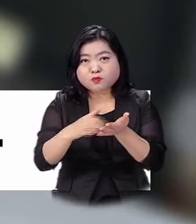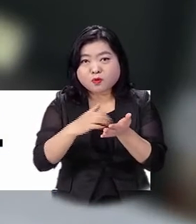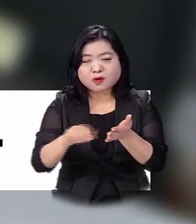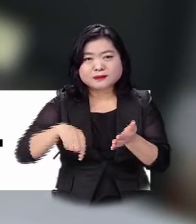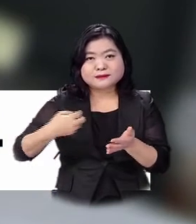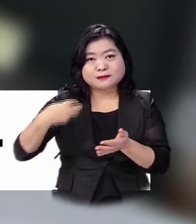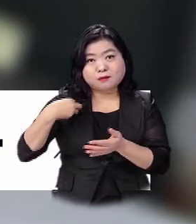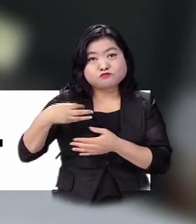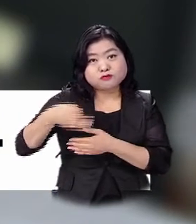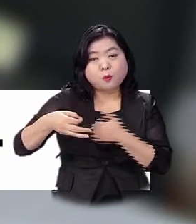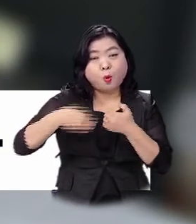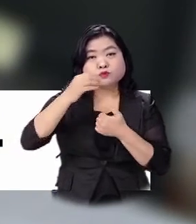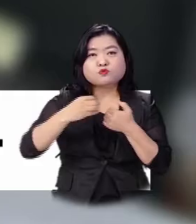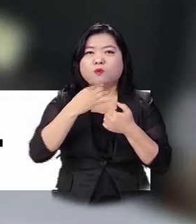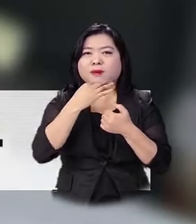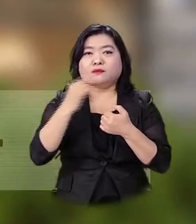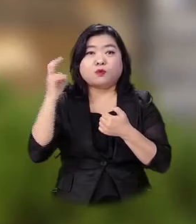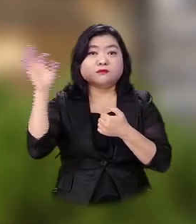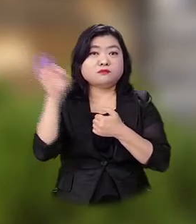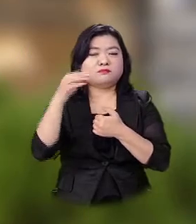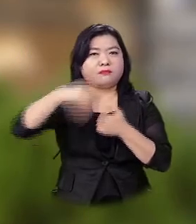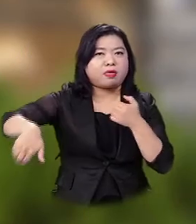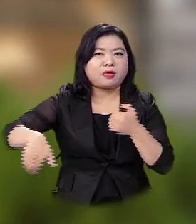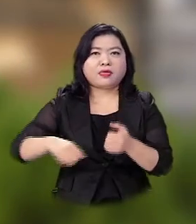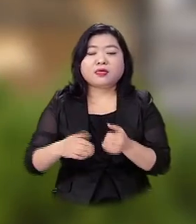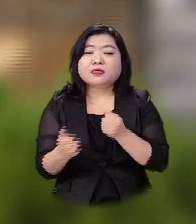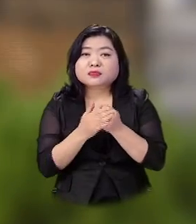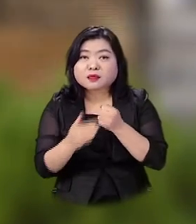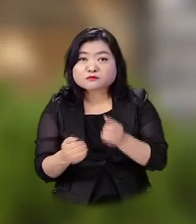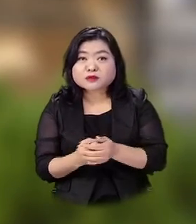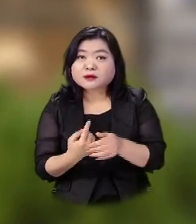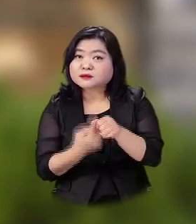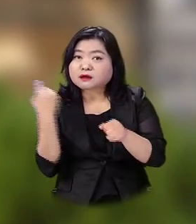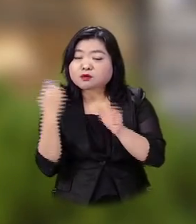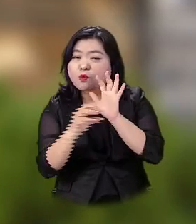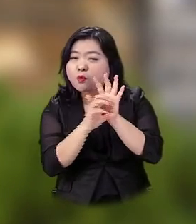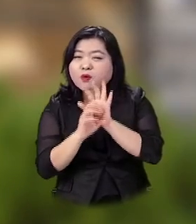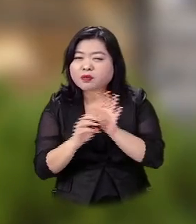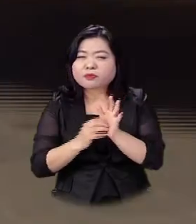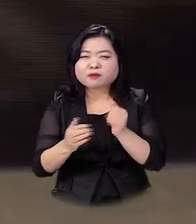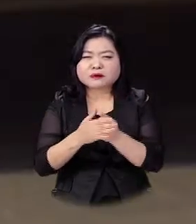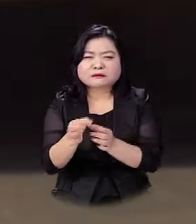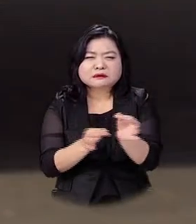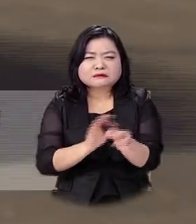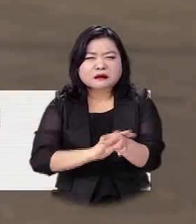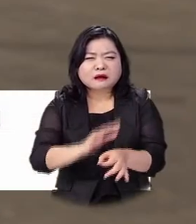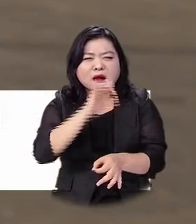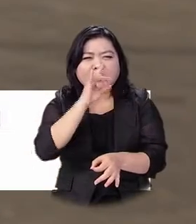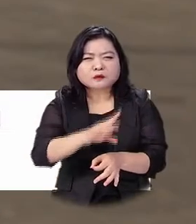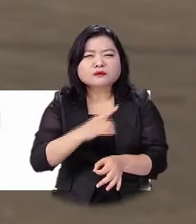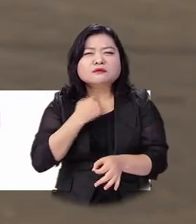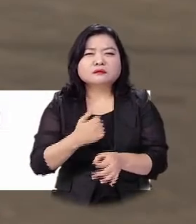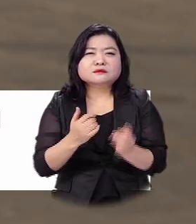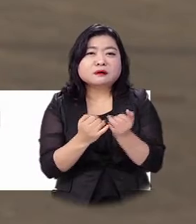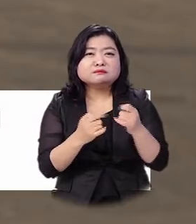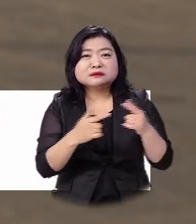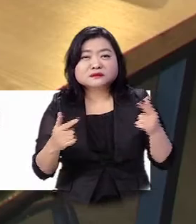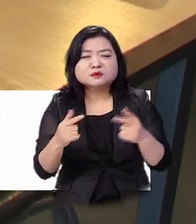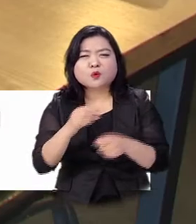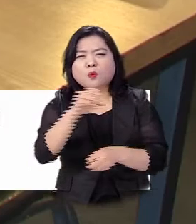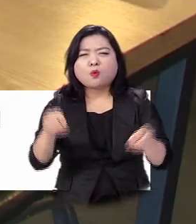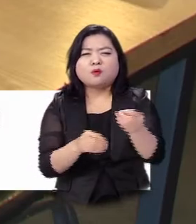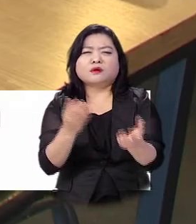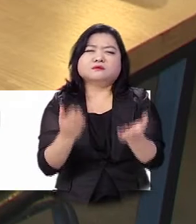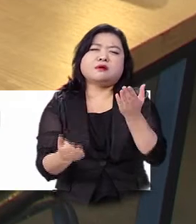자부담하는 50%만 적용합니다. 이 때문에 지난해 코로나로 영업에 큰 타격을 입은 자영업자들은 상대적으로